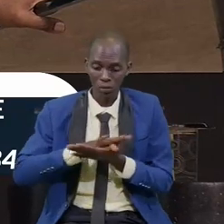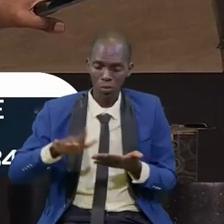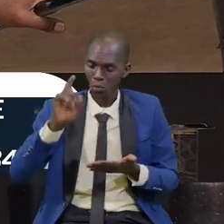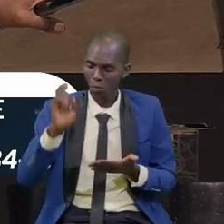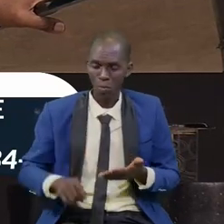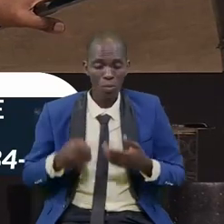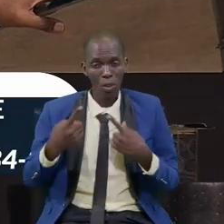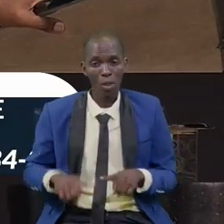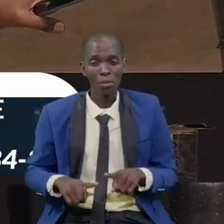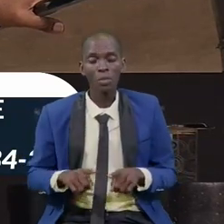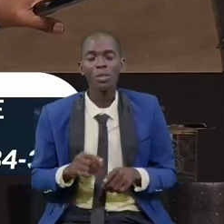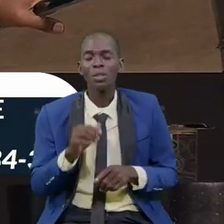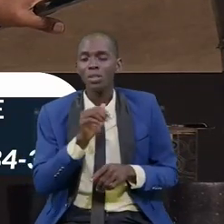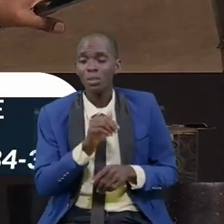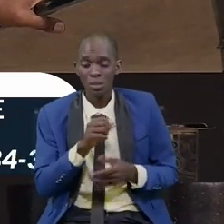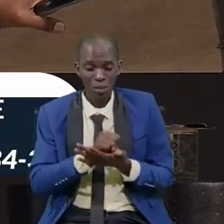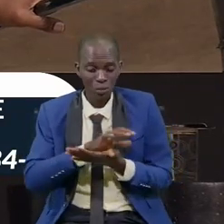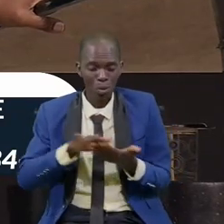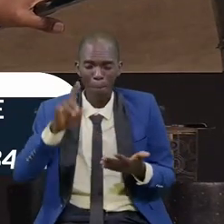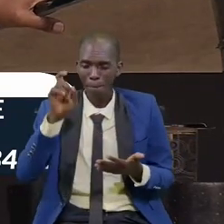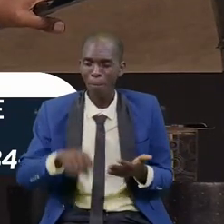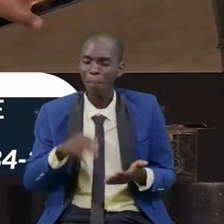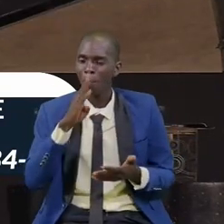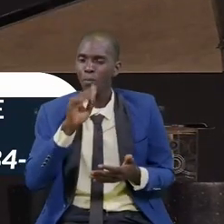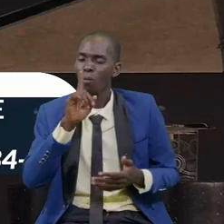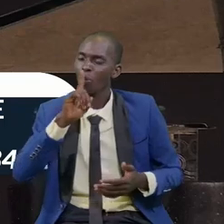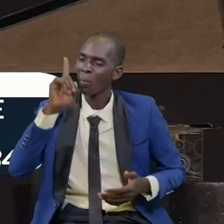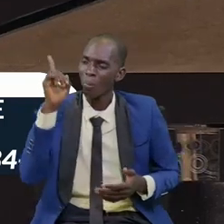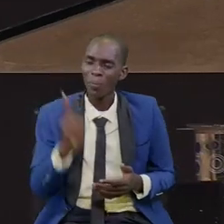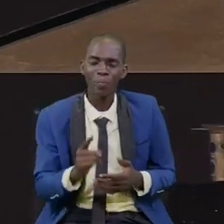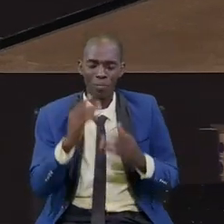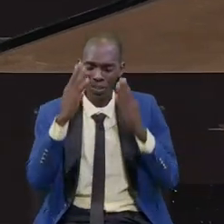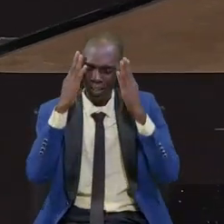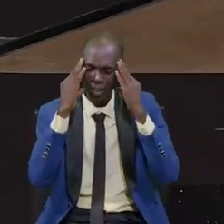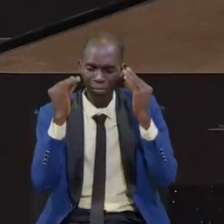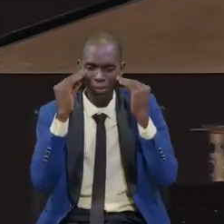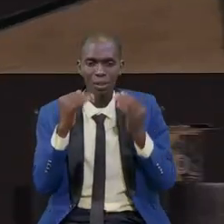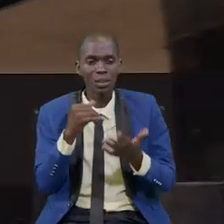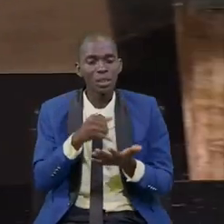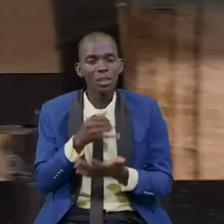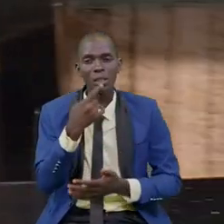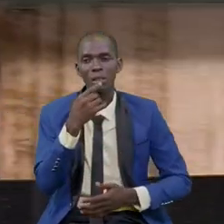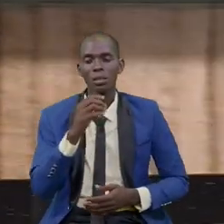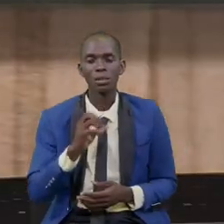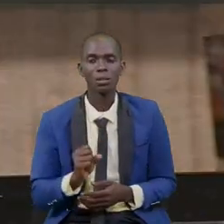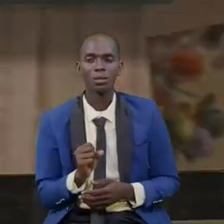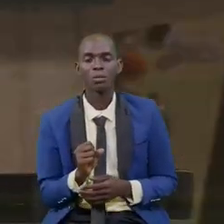sanctification doit être une expérience réelle et définie,